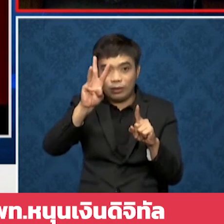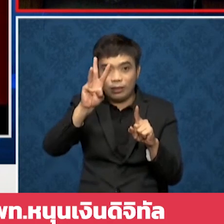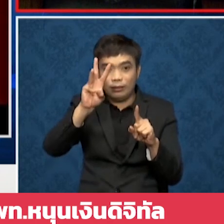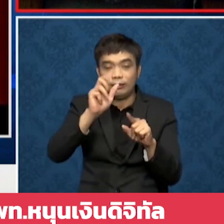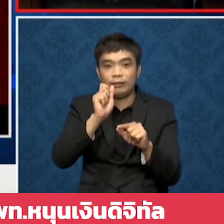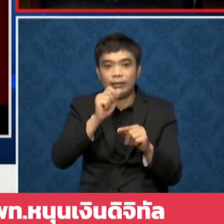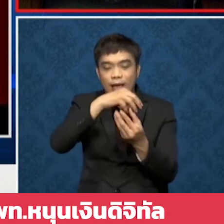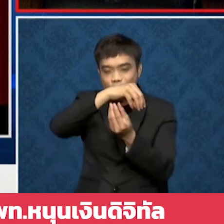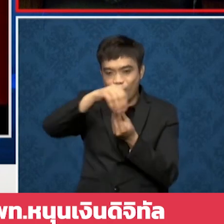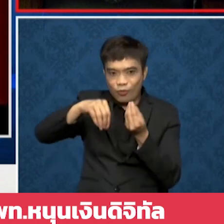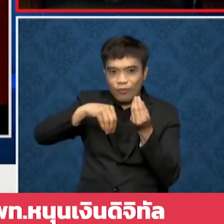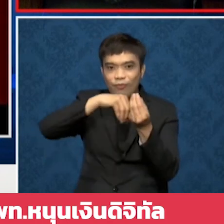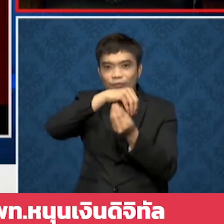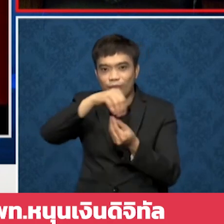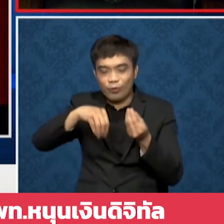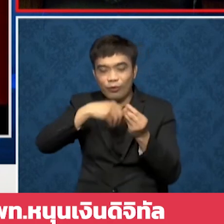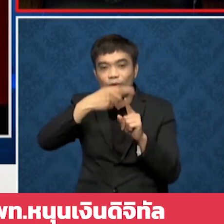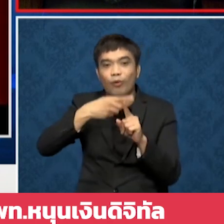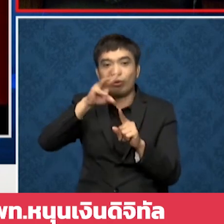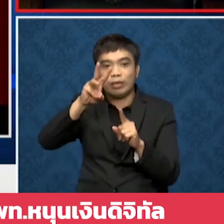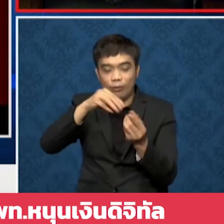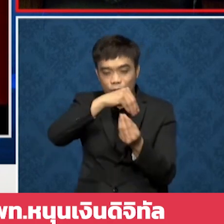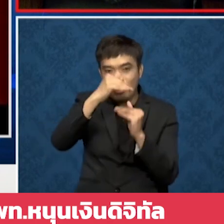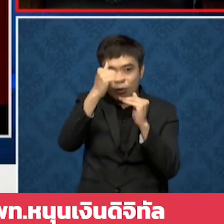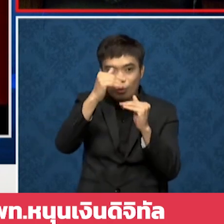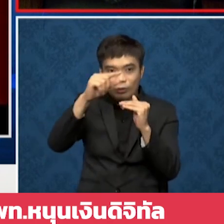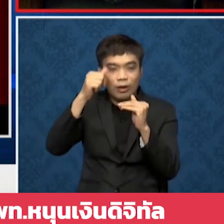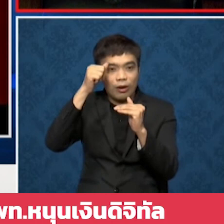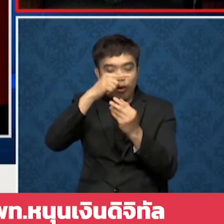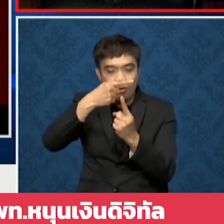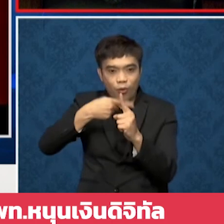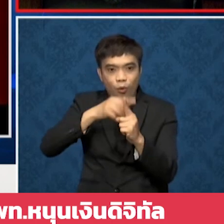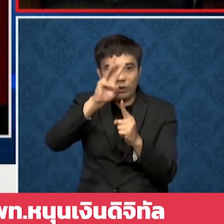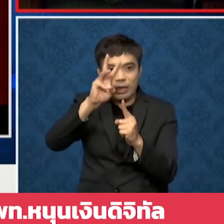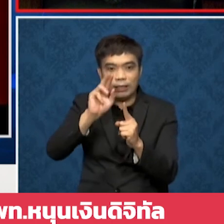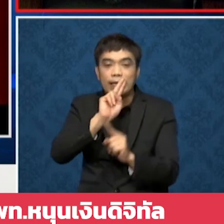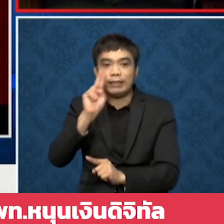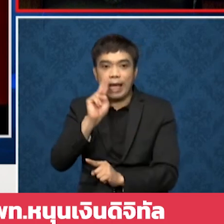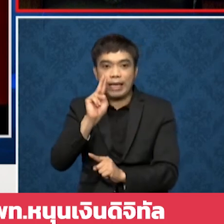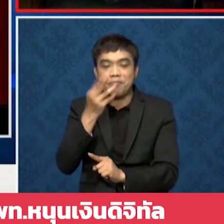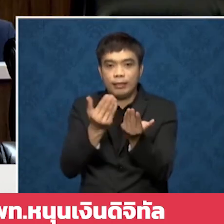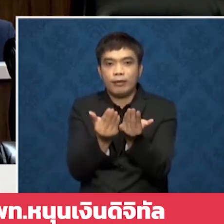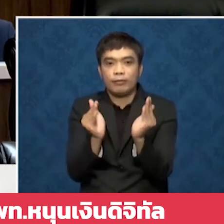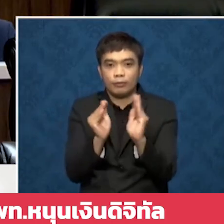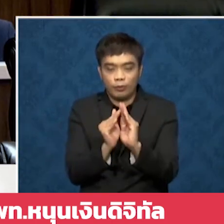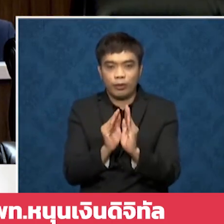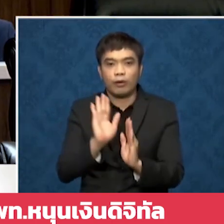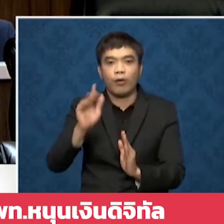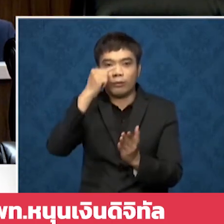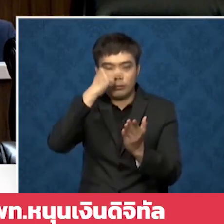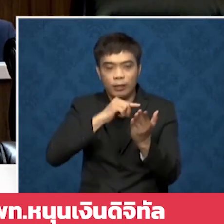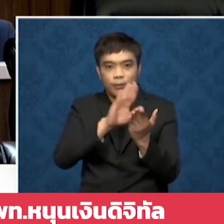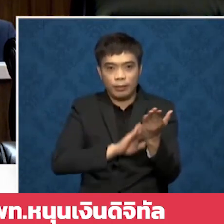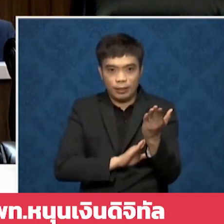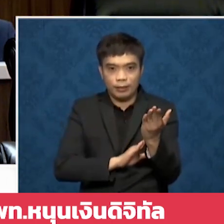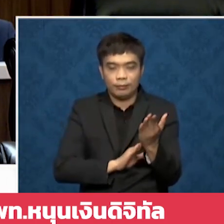าลต้องการกระตุ้นเศรษฐกิจครั้งใหญ่ทั้งระบบดังนั้นจึงให้กำลังใจรัฐบาลที่ต้องแก้ปัญหาหนี้สินอย่างเป็น